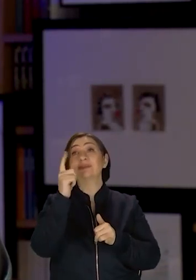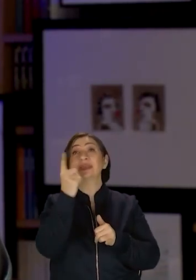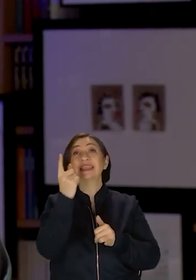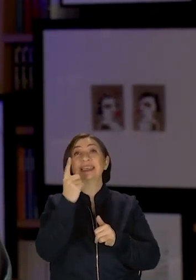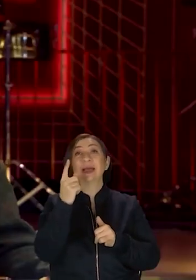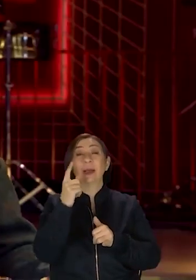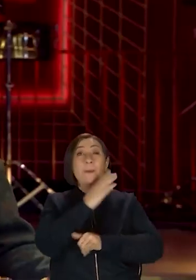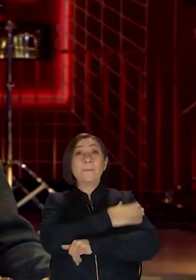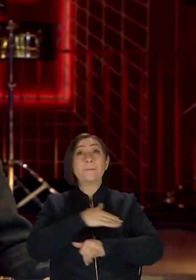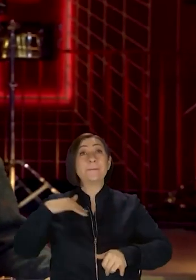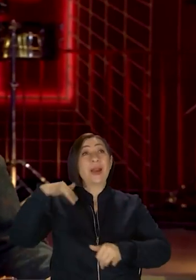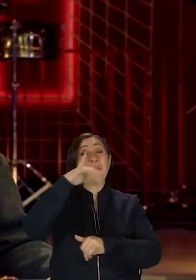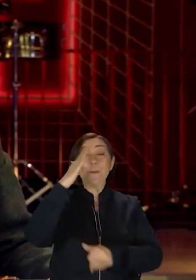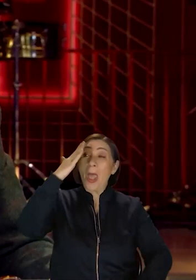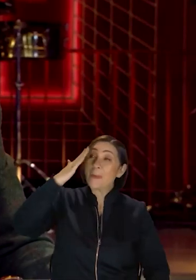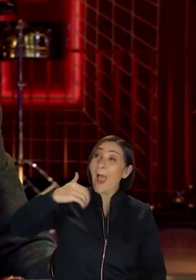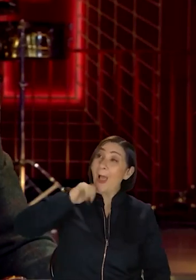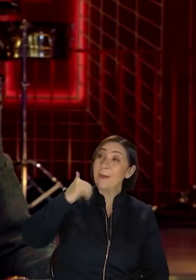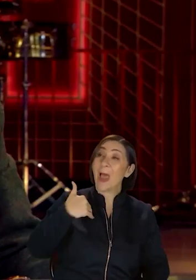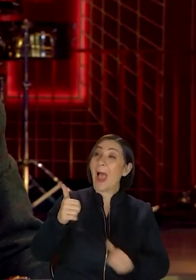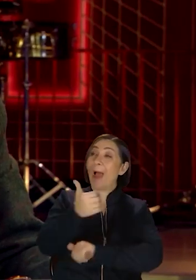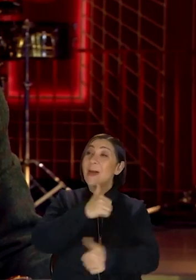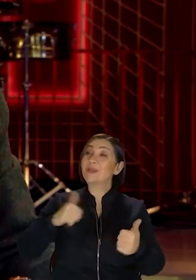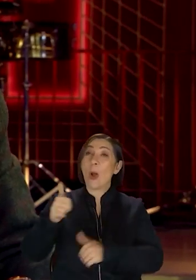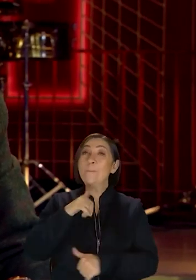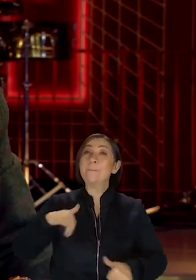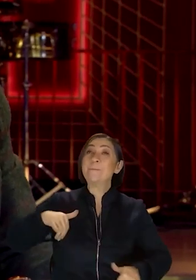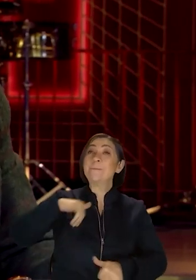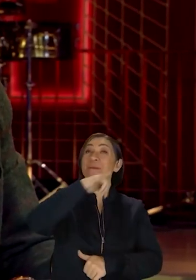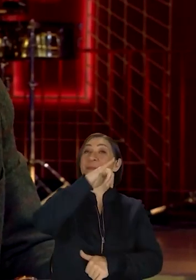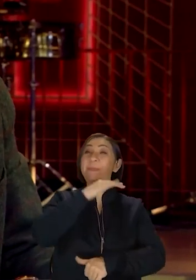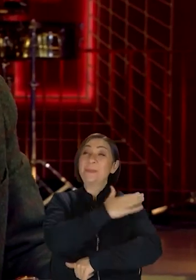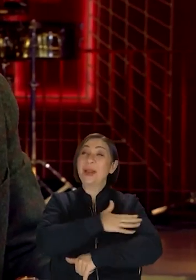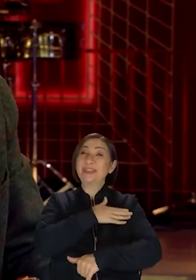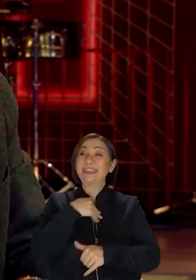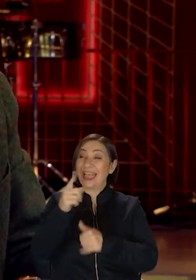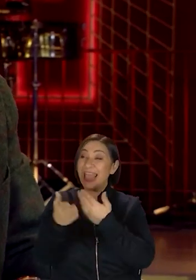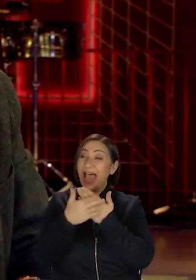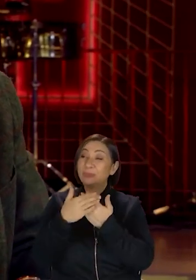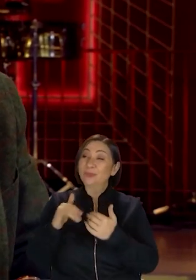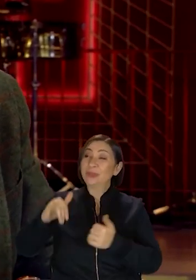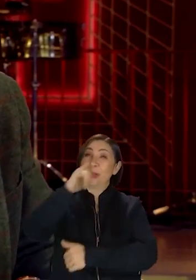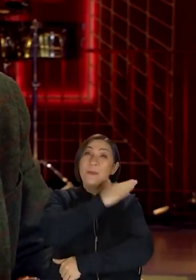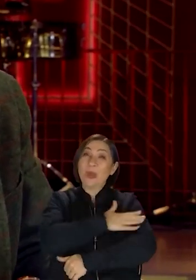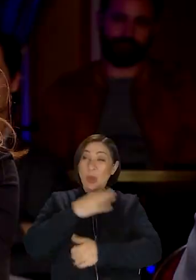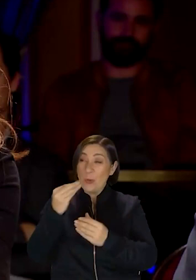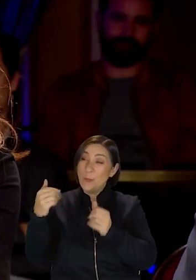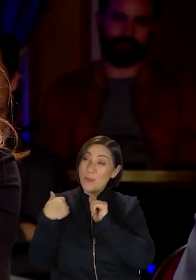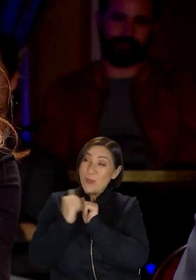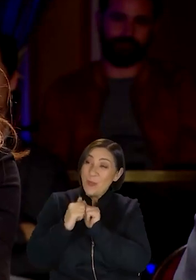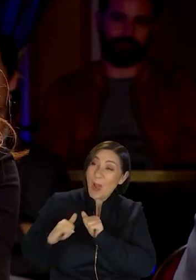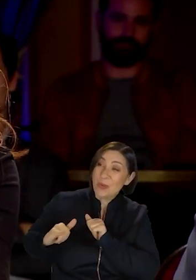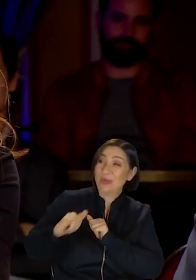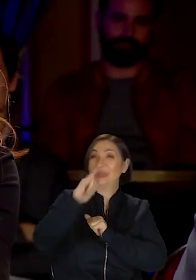pilotta, merhaba abi, amatör pilotum, senin yardımcı pilotun olayım mı, uçağı beraber kaldıralım